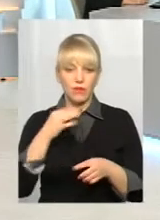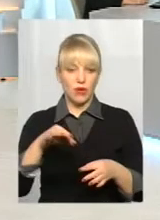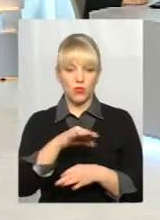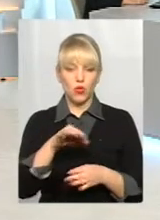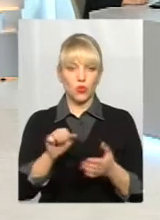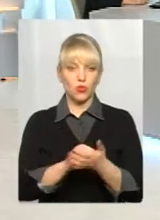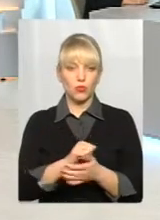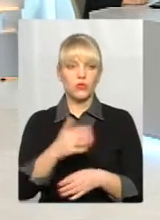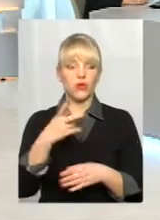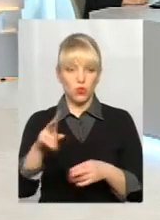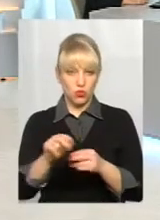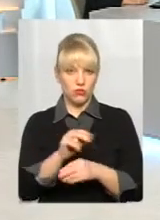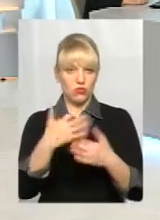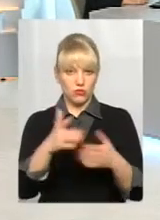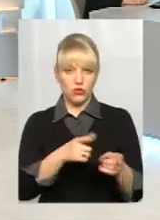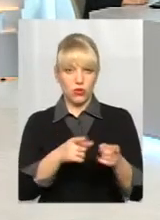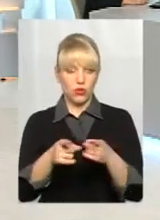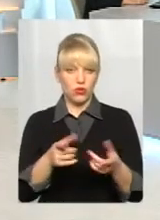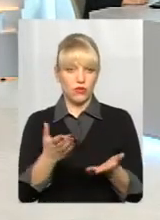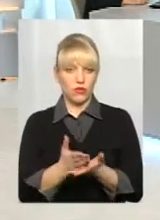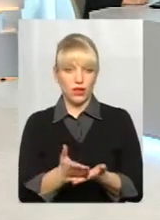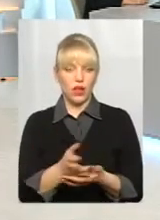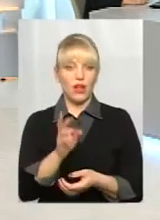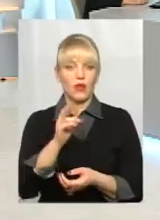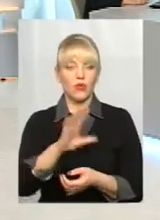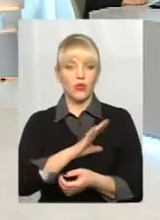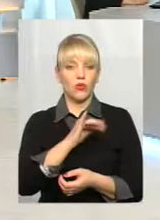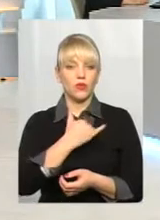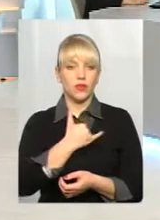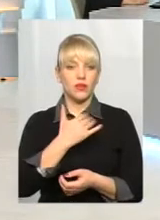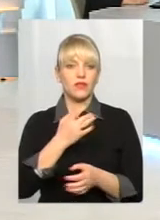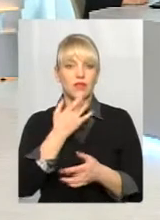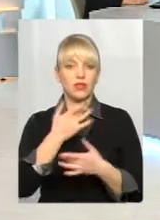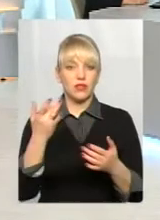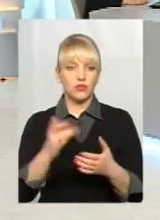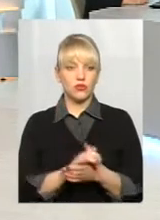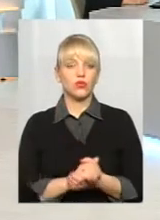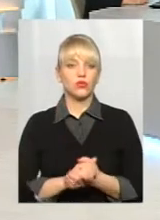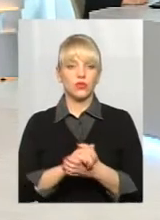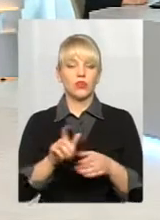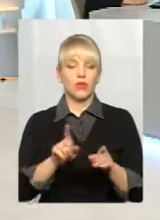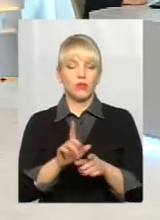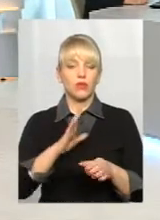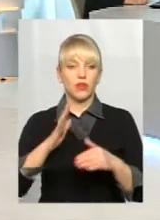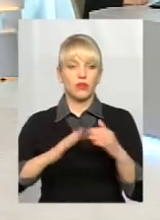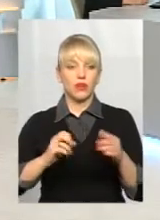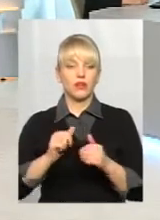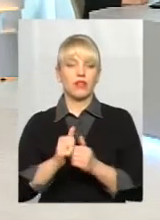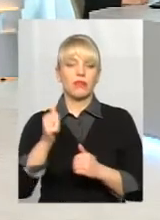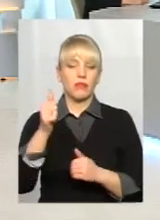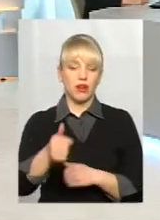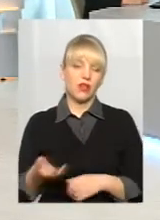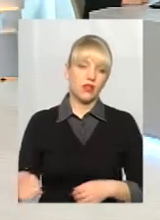ще нічого, а роботи вже ведуться. Була в нас в Радянському Союзі така практика була. Вперед,